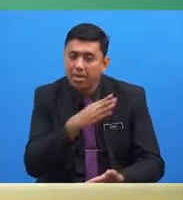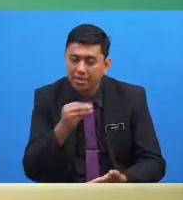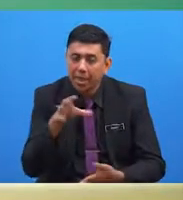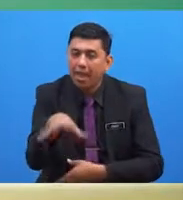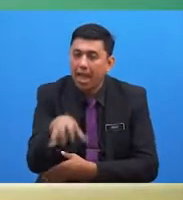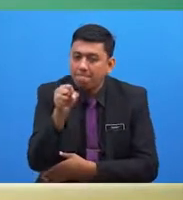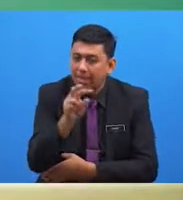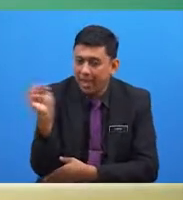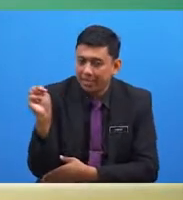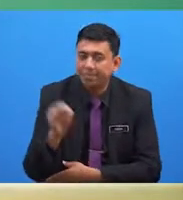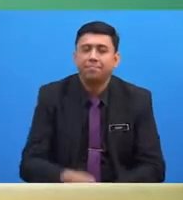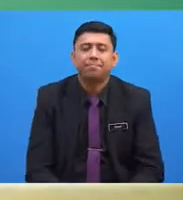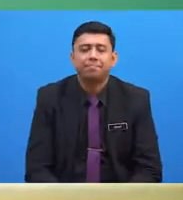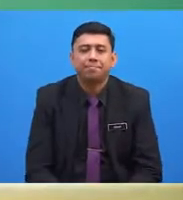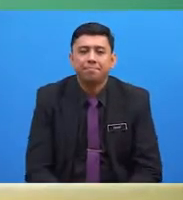ambilan.